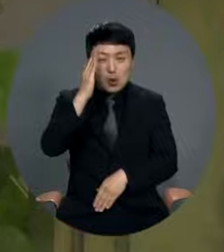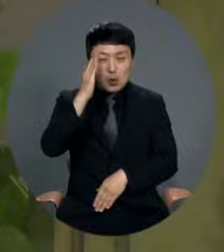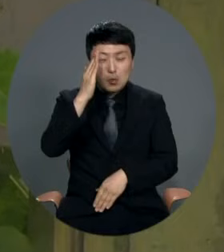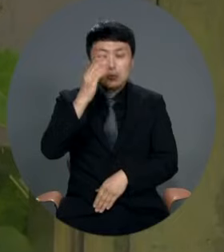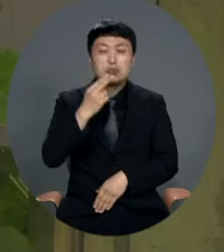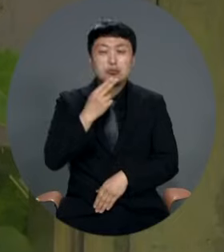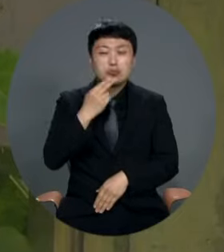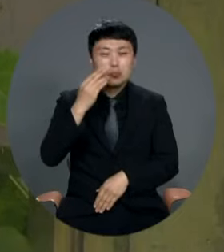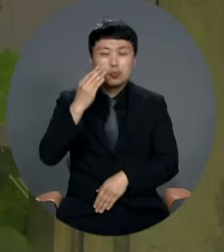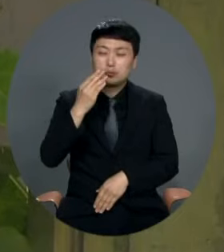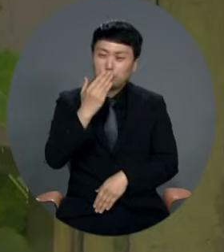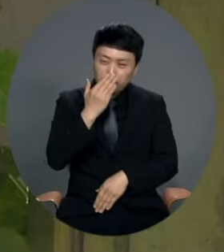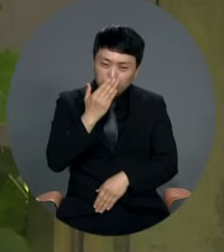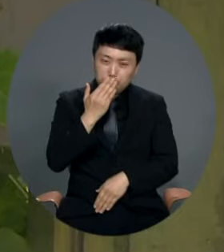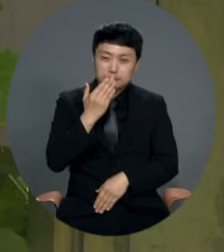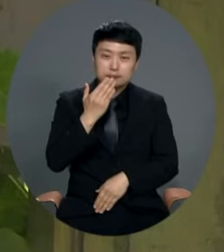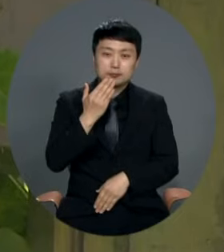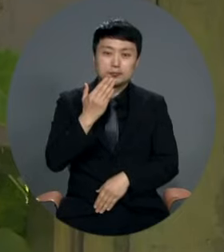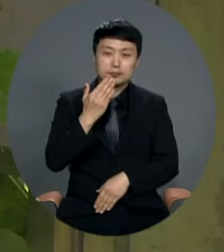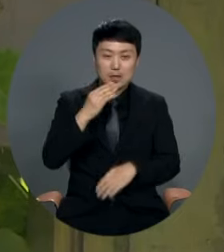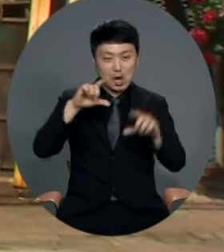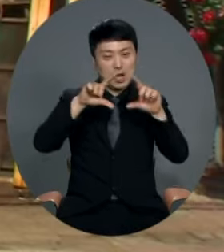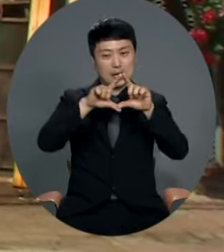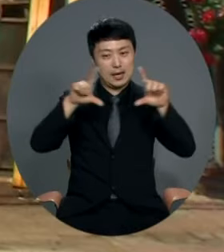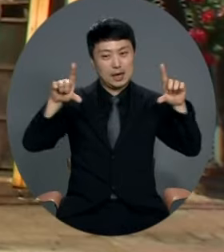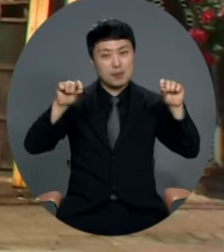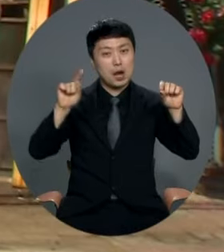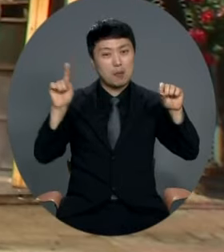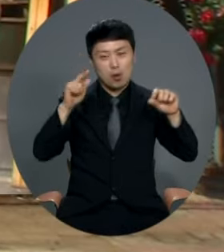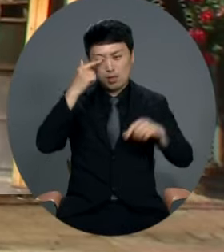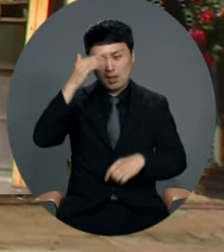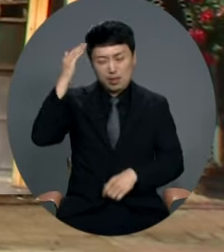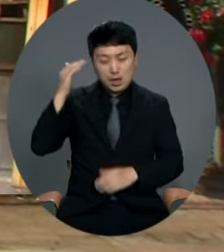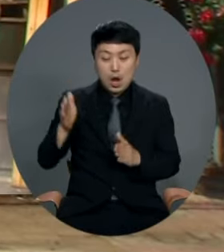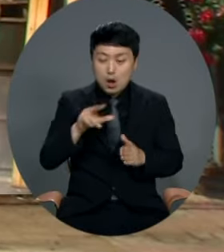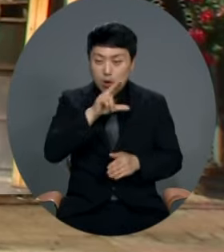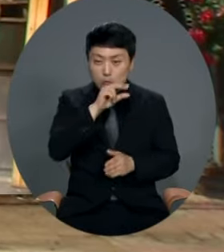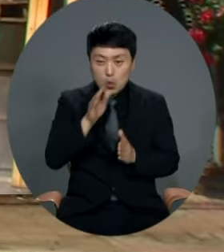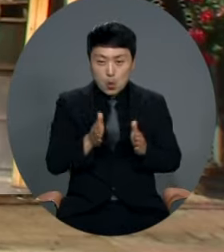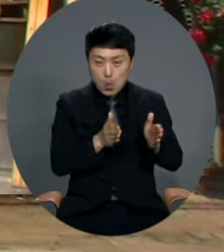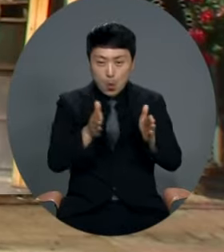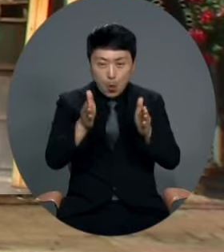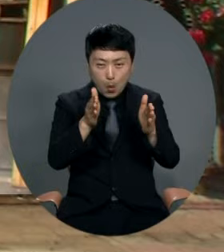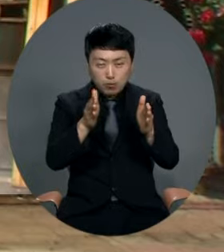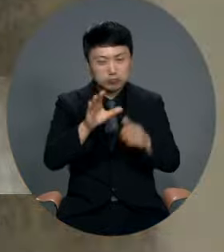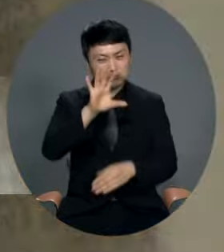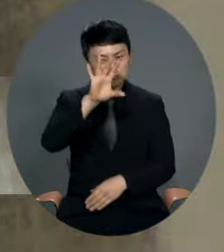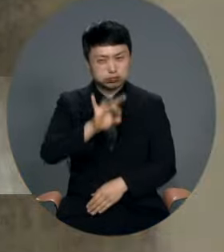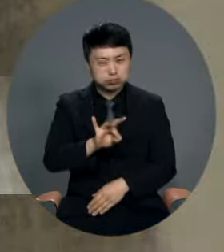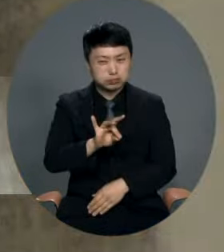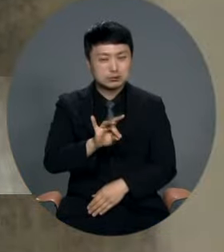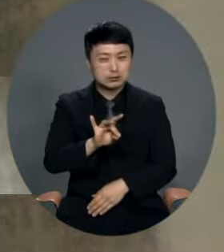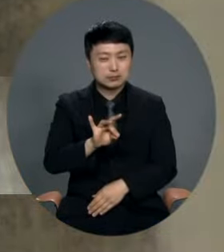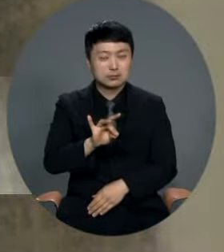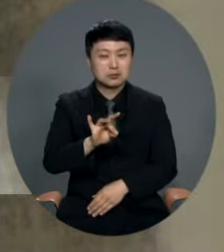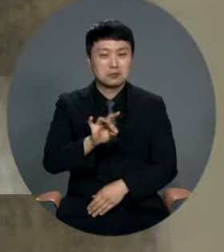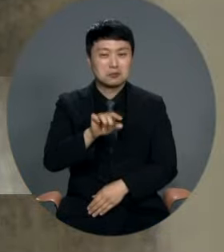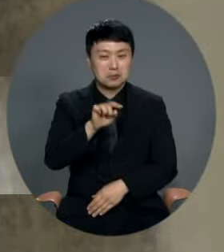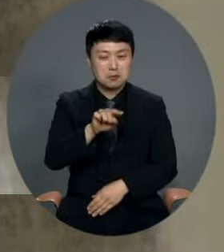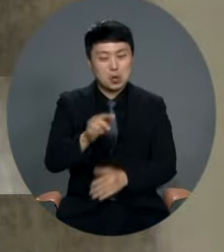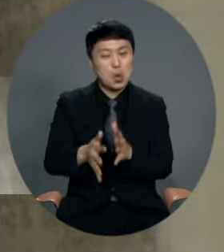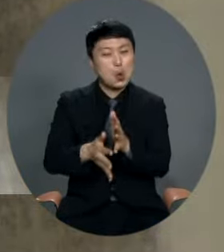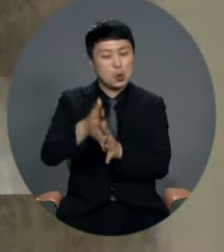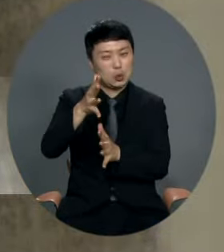않지만 사람들의 눈길을 사로잡는 간판들이 있습니다. 오래된 골목길과 잘 어우러진 옛날 간판들은 그 자체로